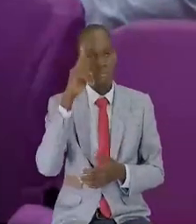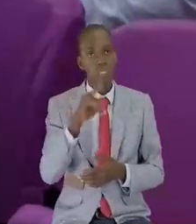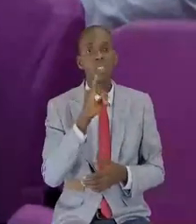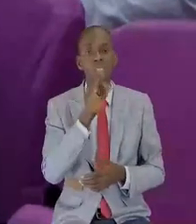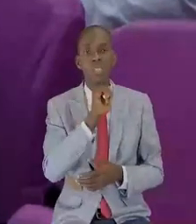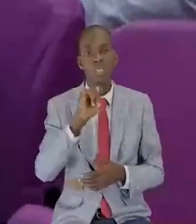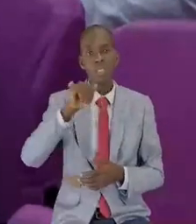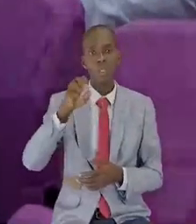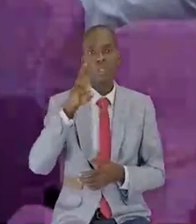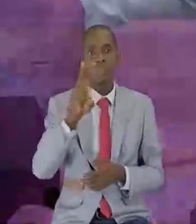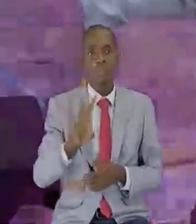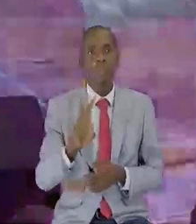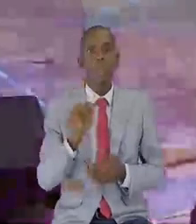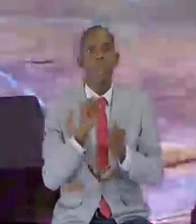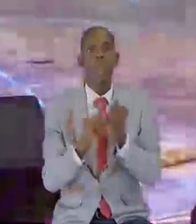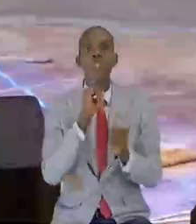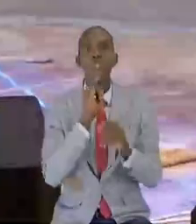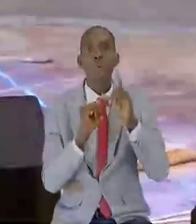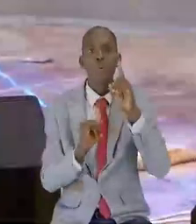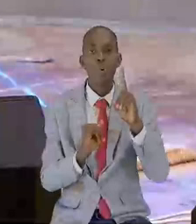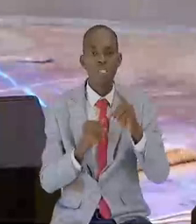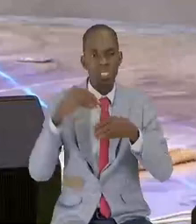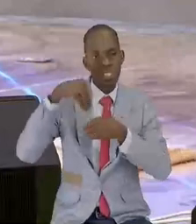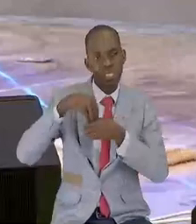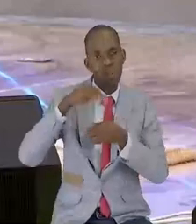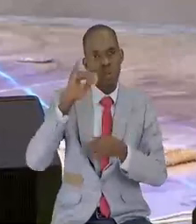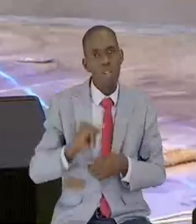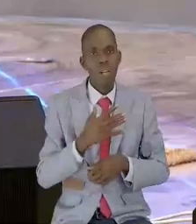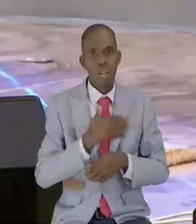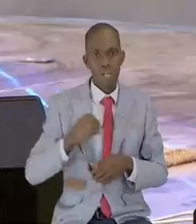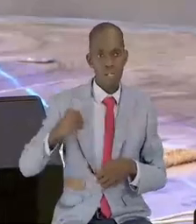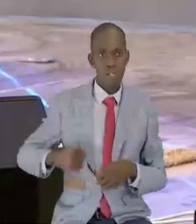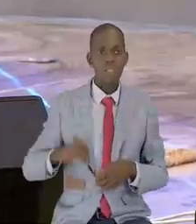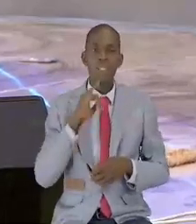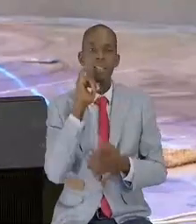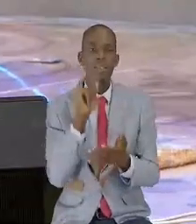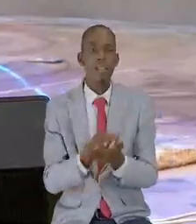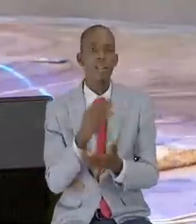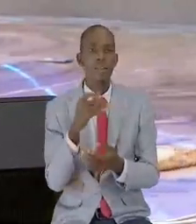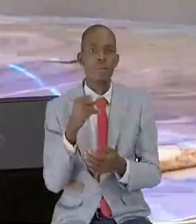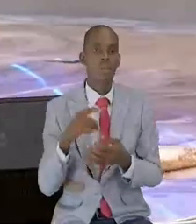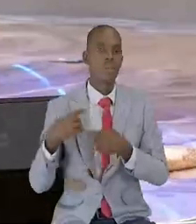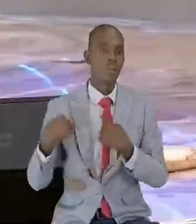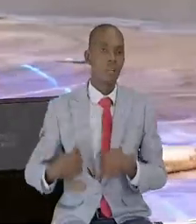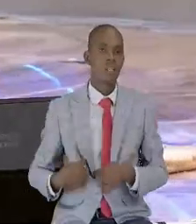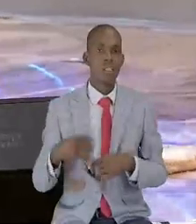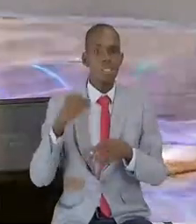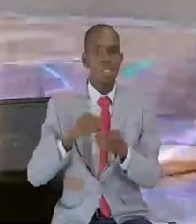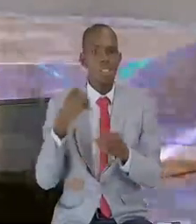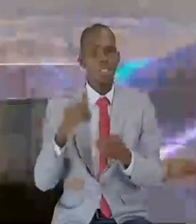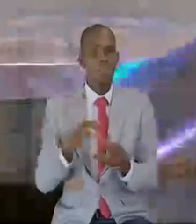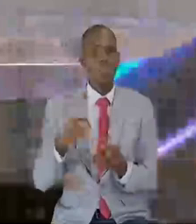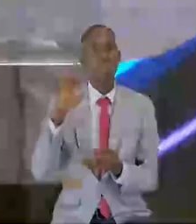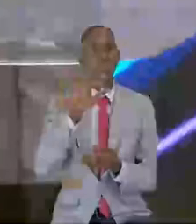Romains 2, 29. Mais le juif, c'est celui qui l'est intérieurement, et la circoncision, c'est celle du